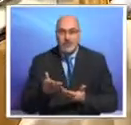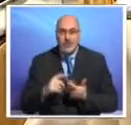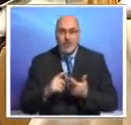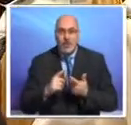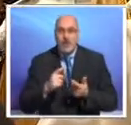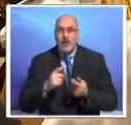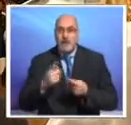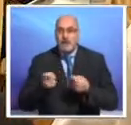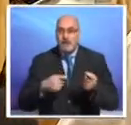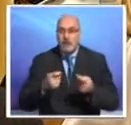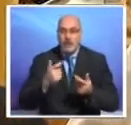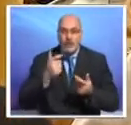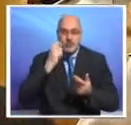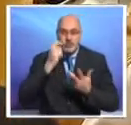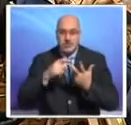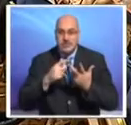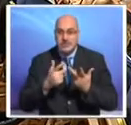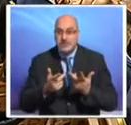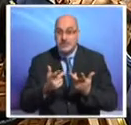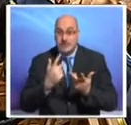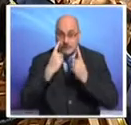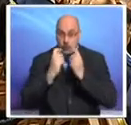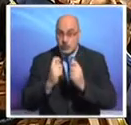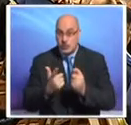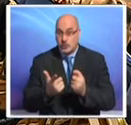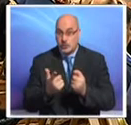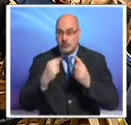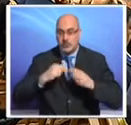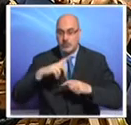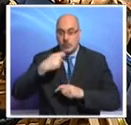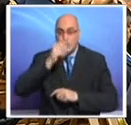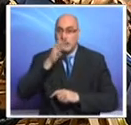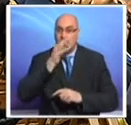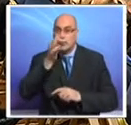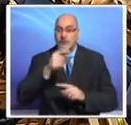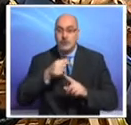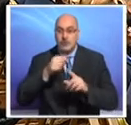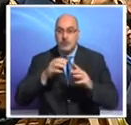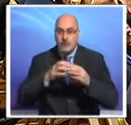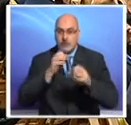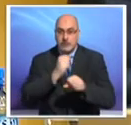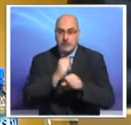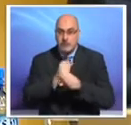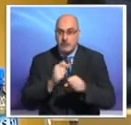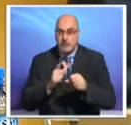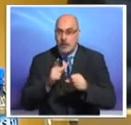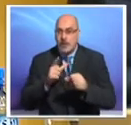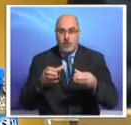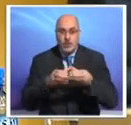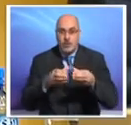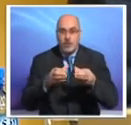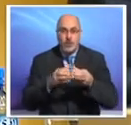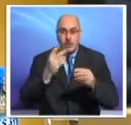والمتاجرة بمأساتهم، مما يتعين يؤكد رئيس الجمهورية تكثيف الجهود المشتركة لمعالجة